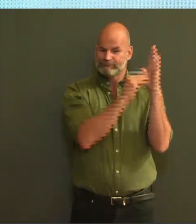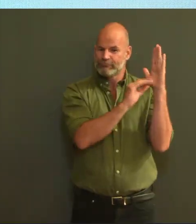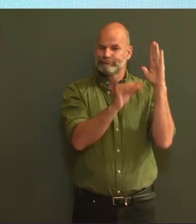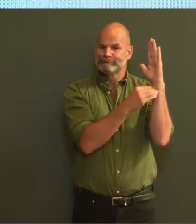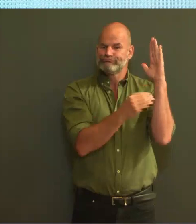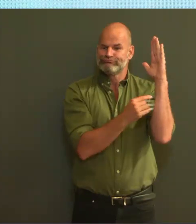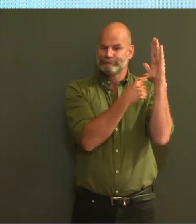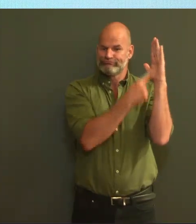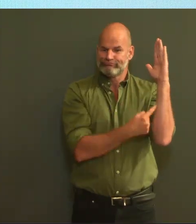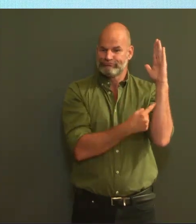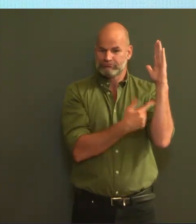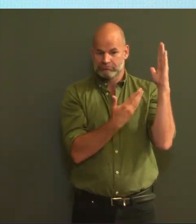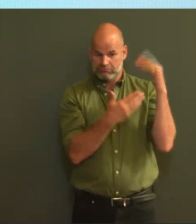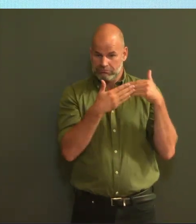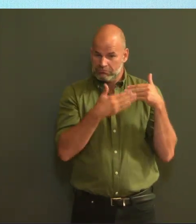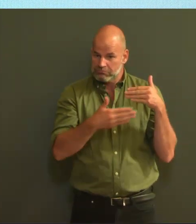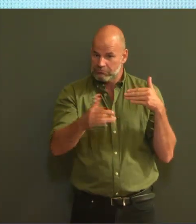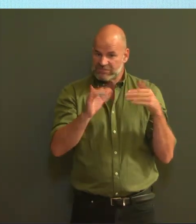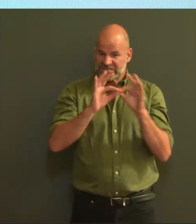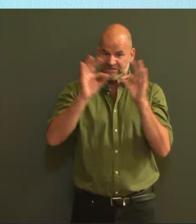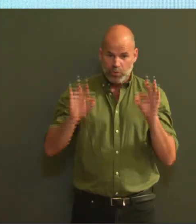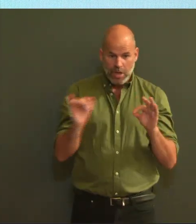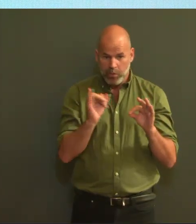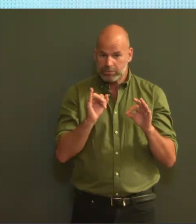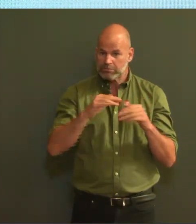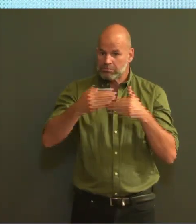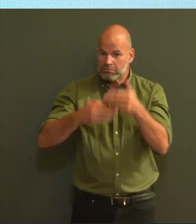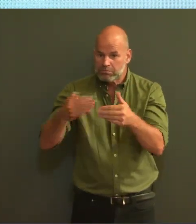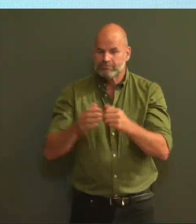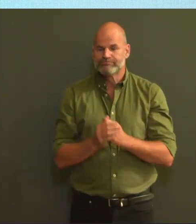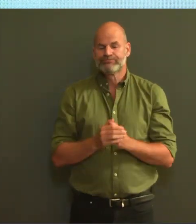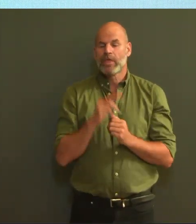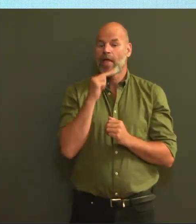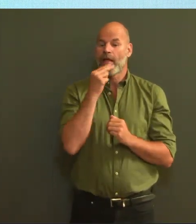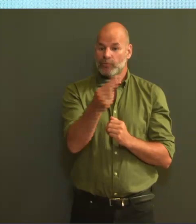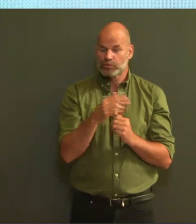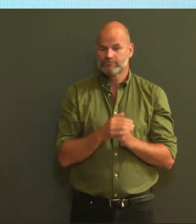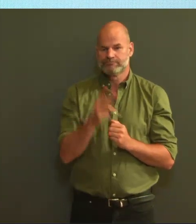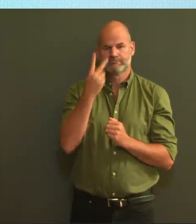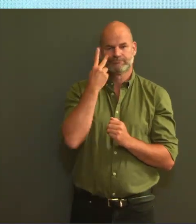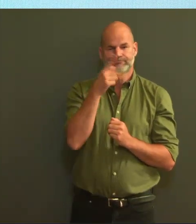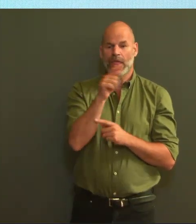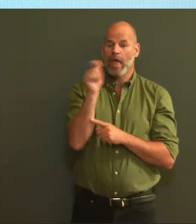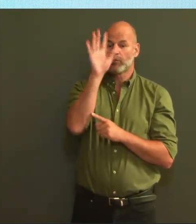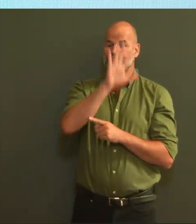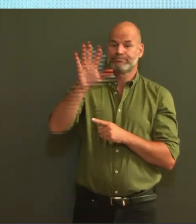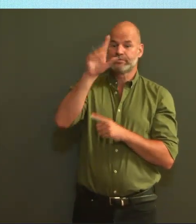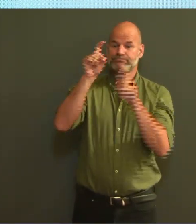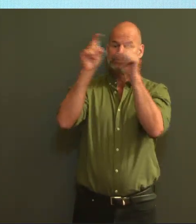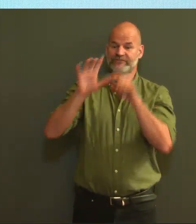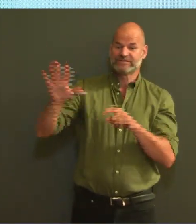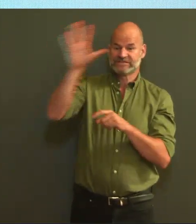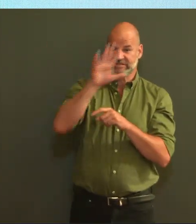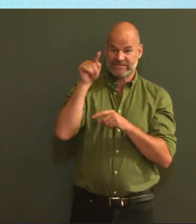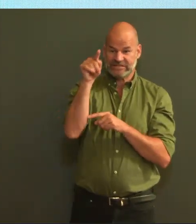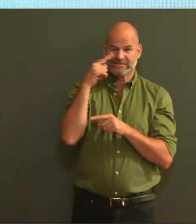genomen? Wel, ik denk in het bijzonder als we naar de curve van Antwerpen kijken, zowel de stad Antwerpen als de provincie